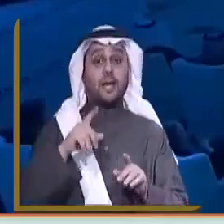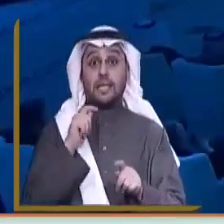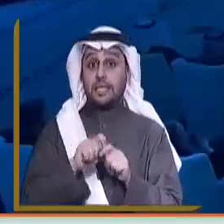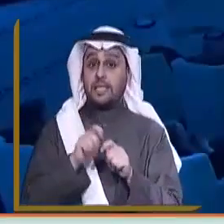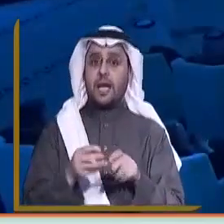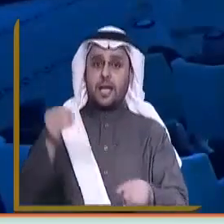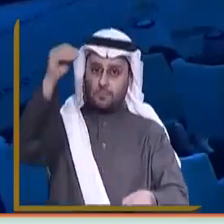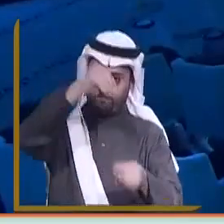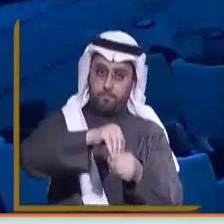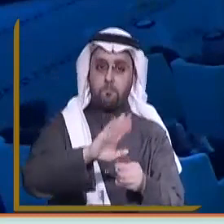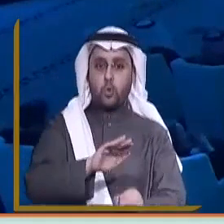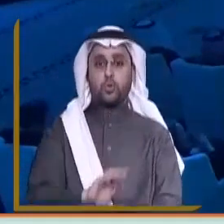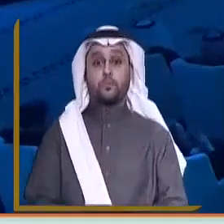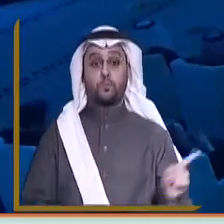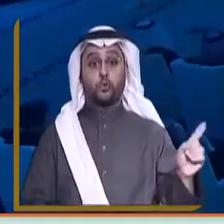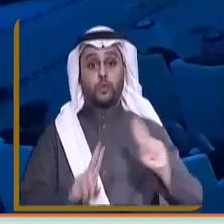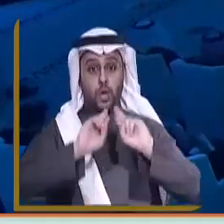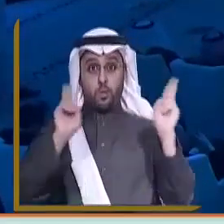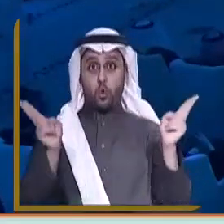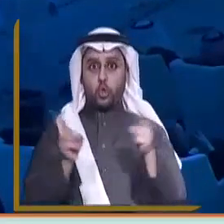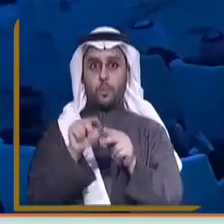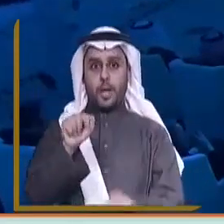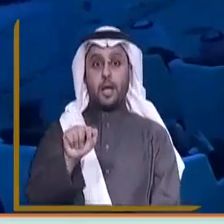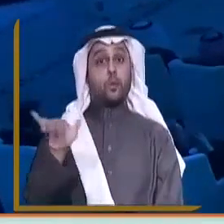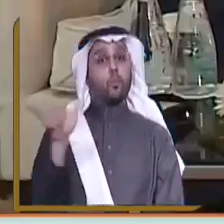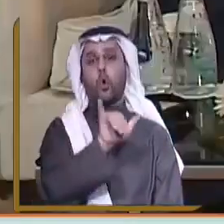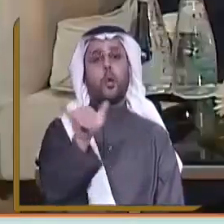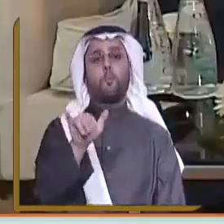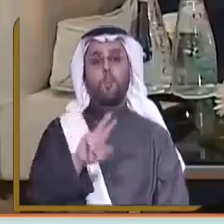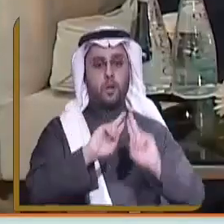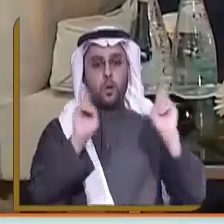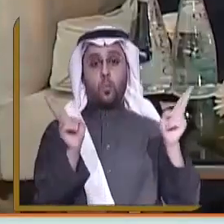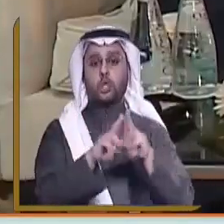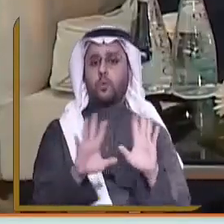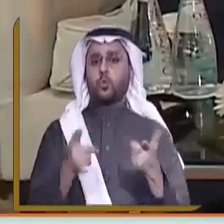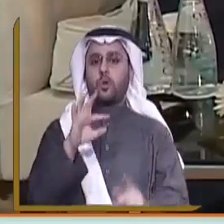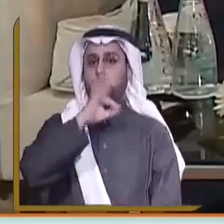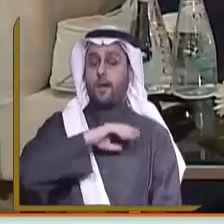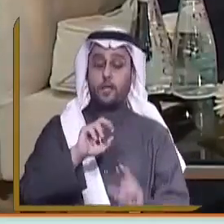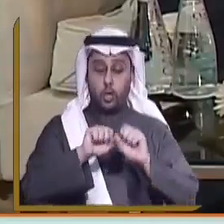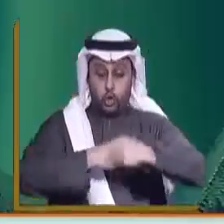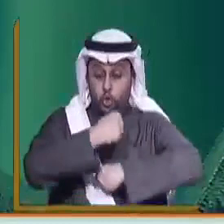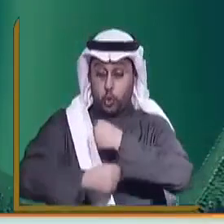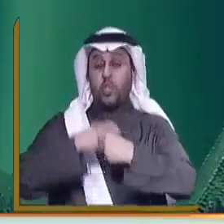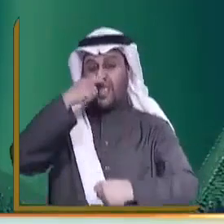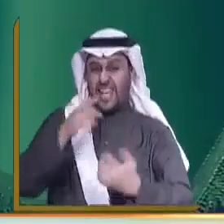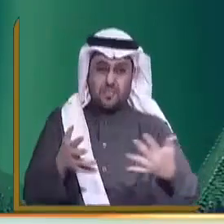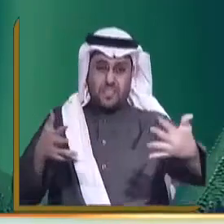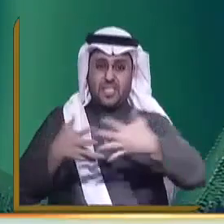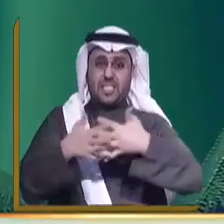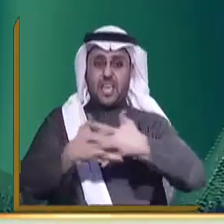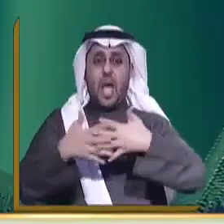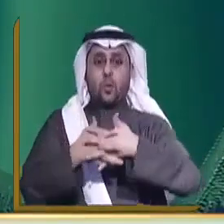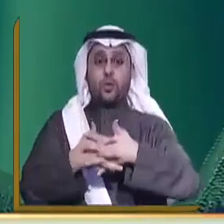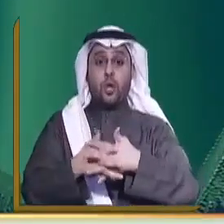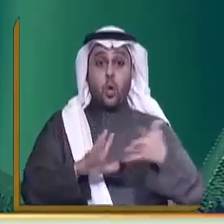الاصطناعي ياتي عقد هذا المؤتمر ايمانا باهميه ت تضافر الجهود وتبادل الخبرات بين